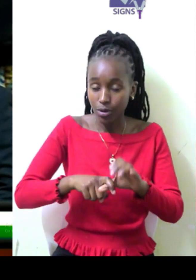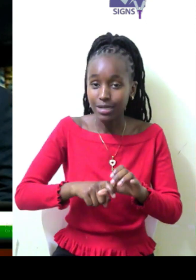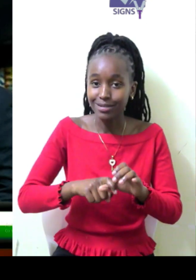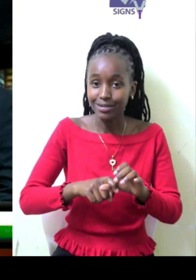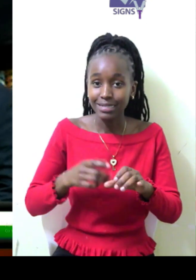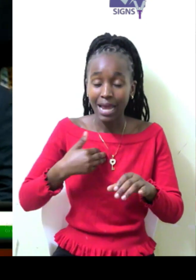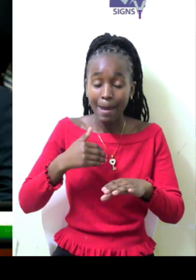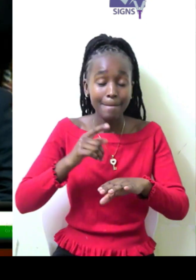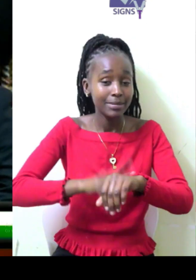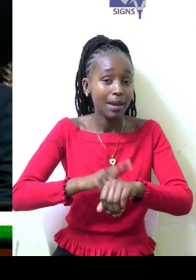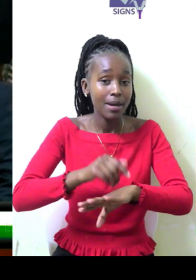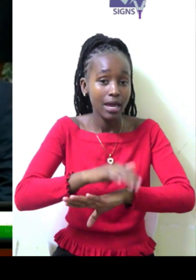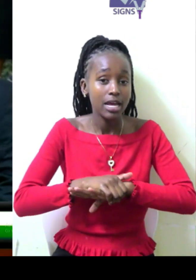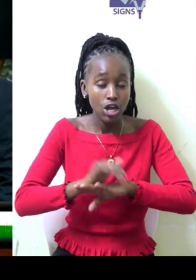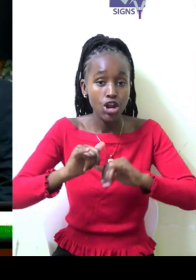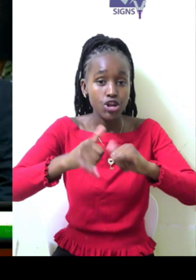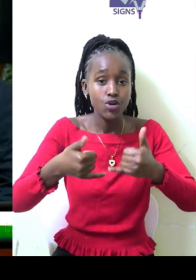gharama ya unga itashuka chini,